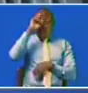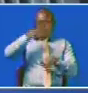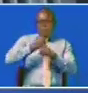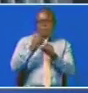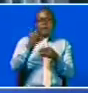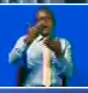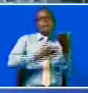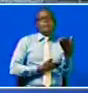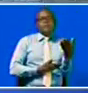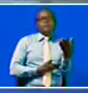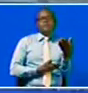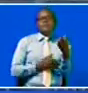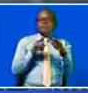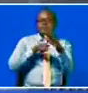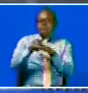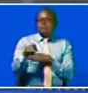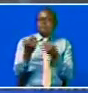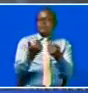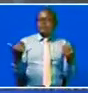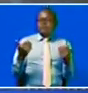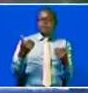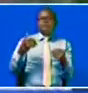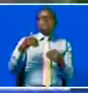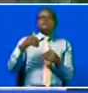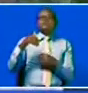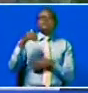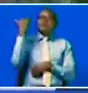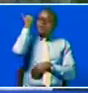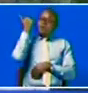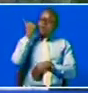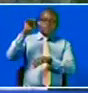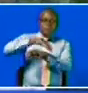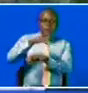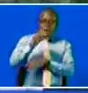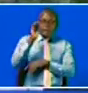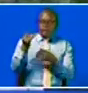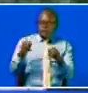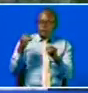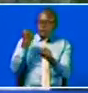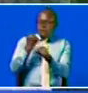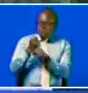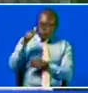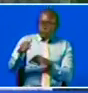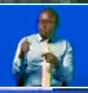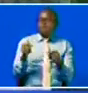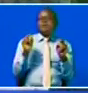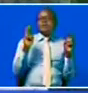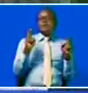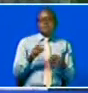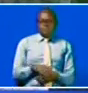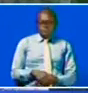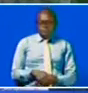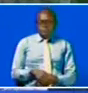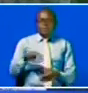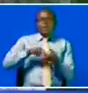ripoti, na hata kufika katika idara ya watoto hapa Makadara. Kama ni mtu alikuwa amejaribu kufanya hiki kitendo,